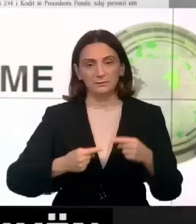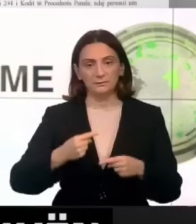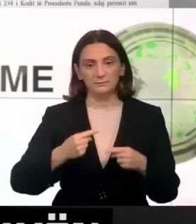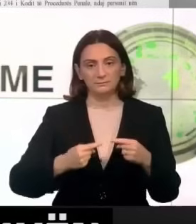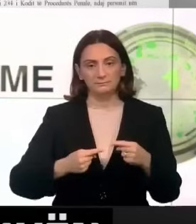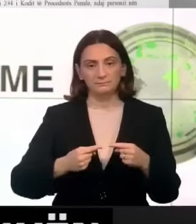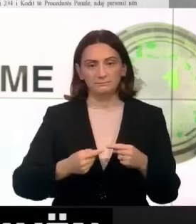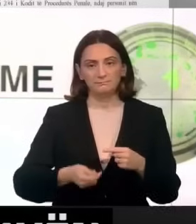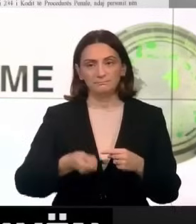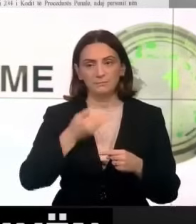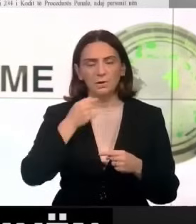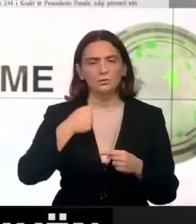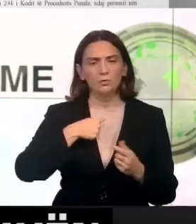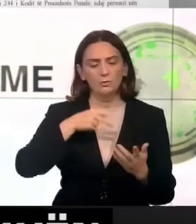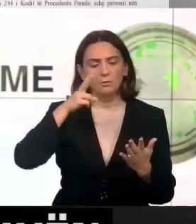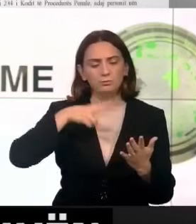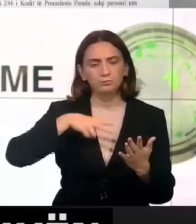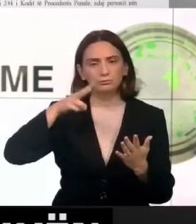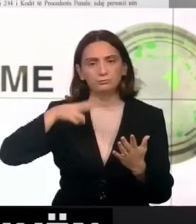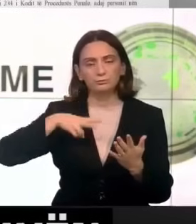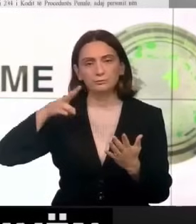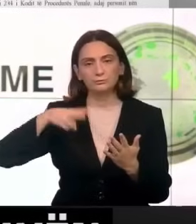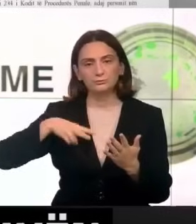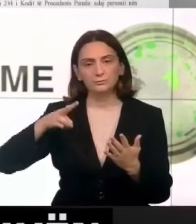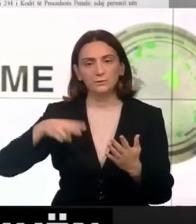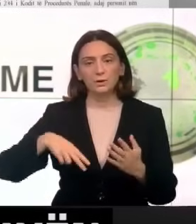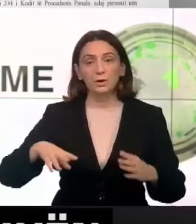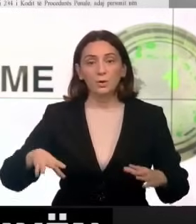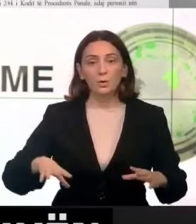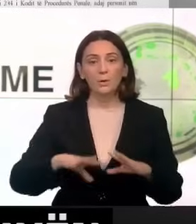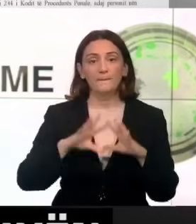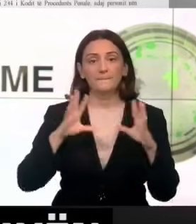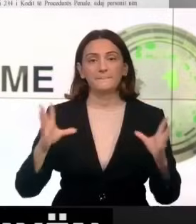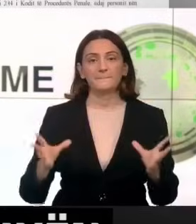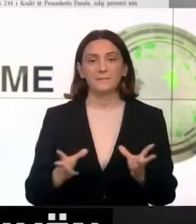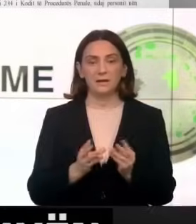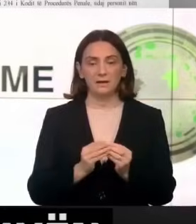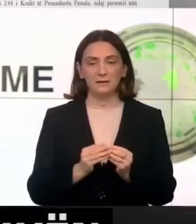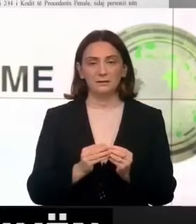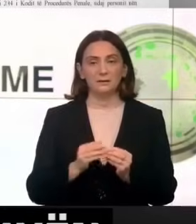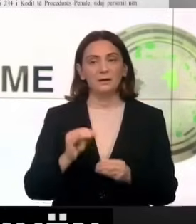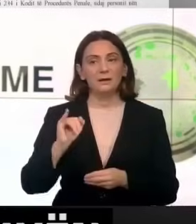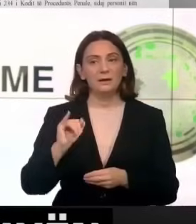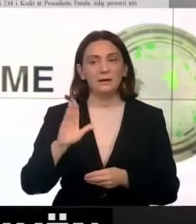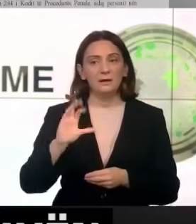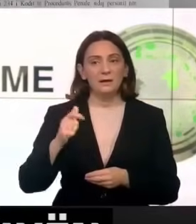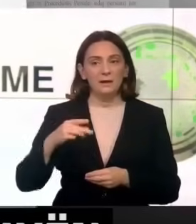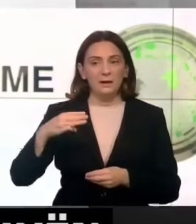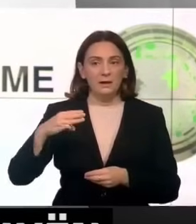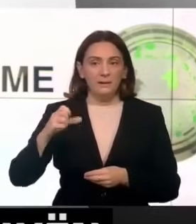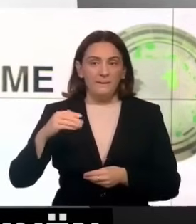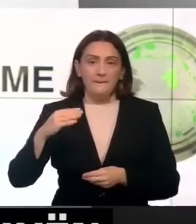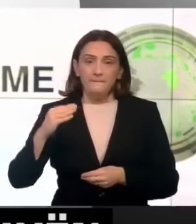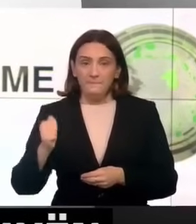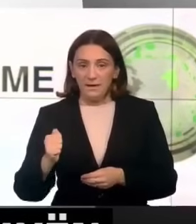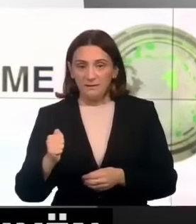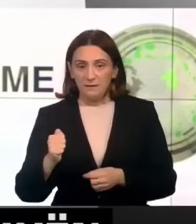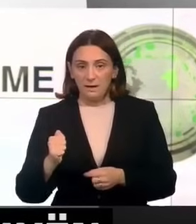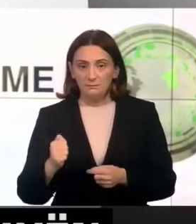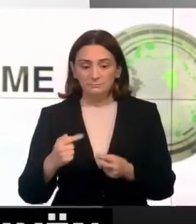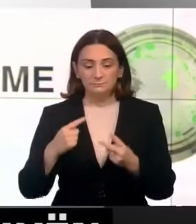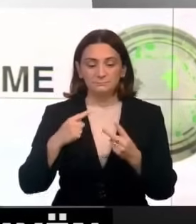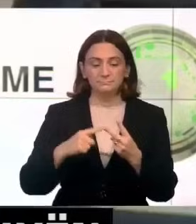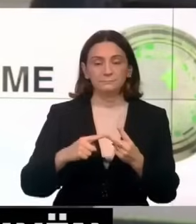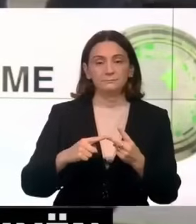ish çiftit Meta Kryemadhi, por u ndal vetëm në ato faqe, kur kreu i Partisë së Lirisë ishte më shumë pran Edi Ramës se